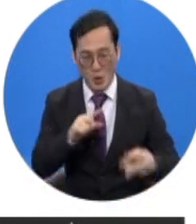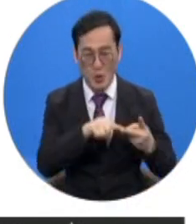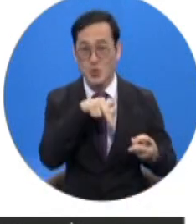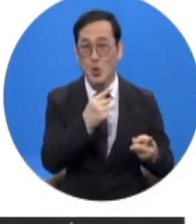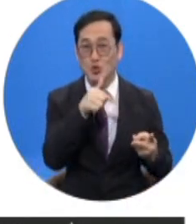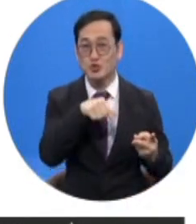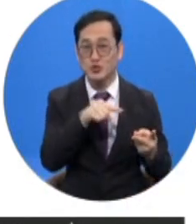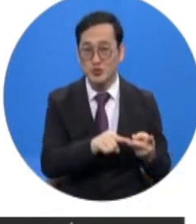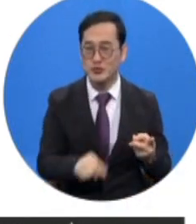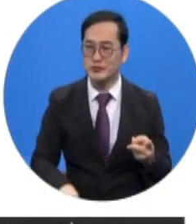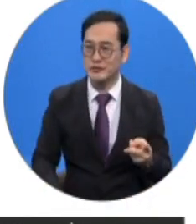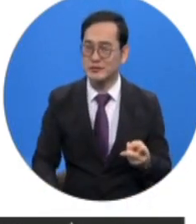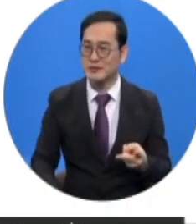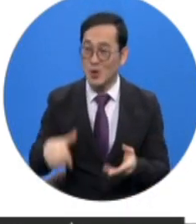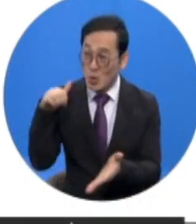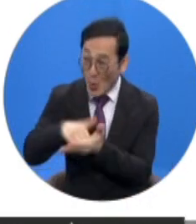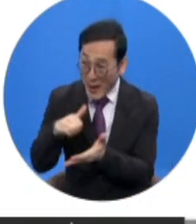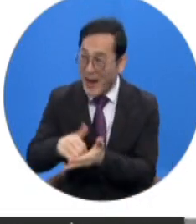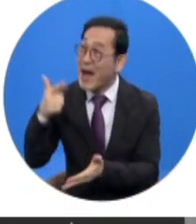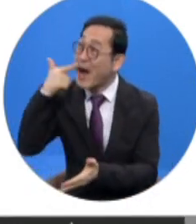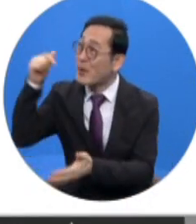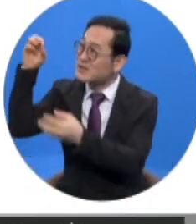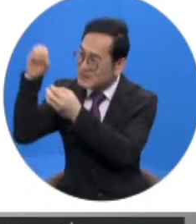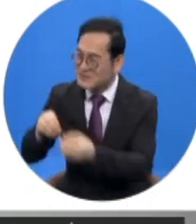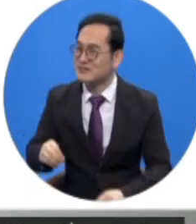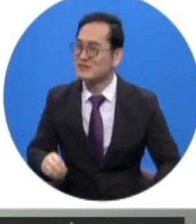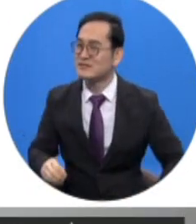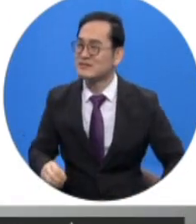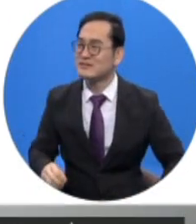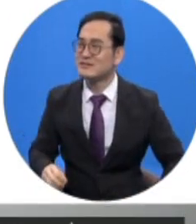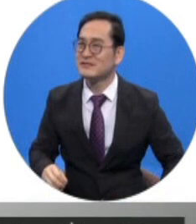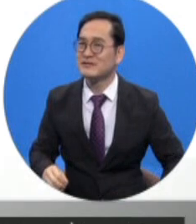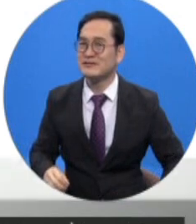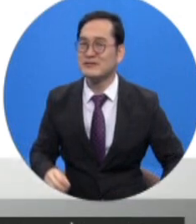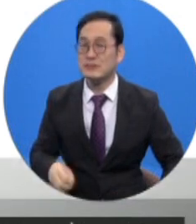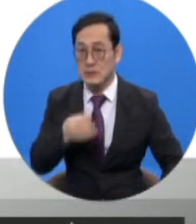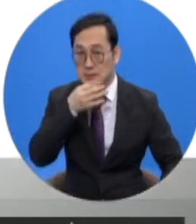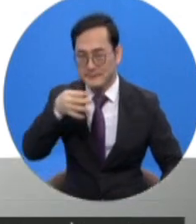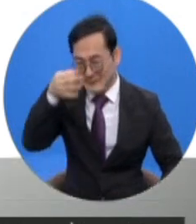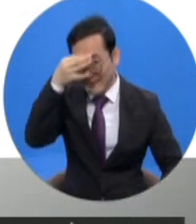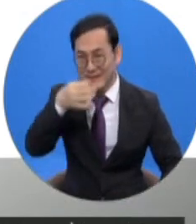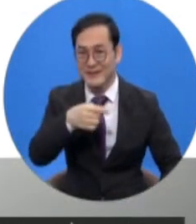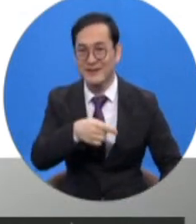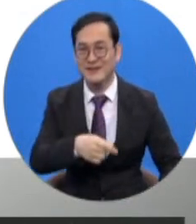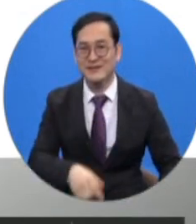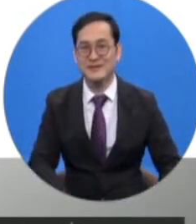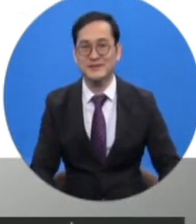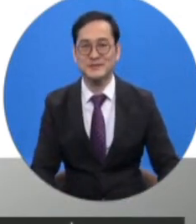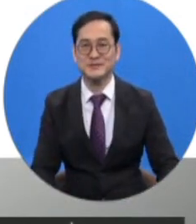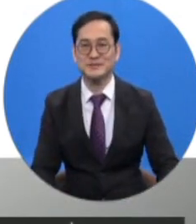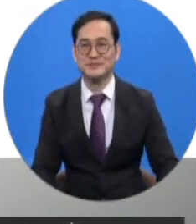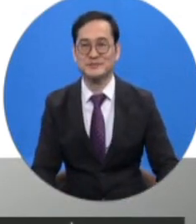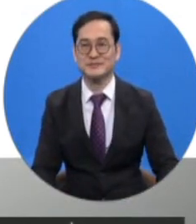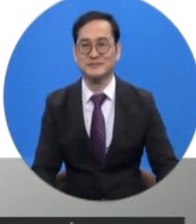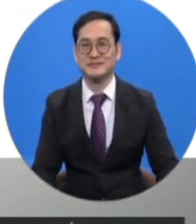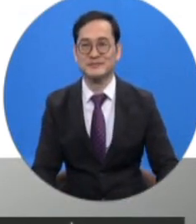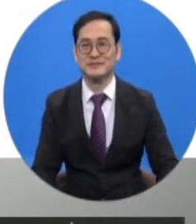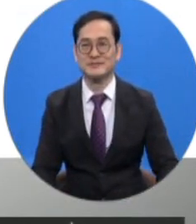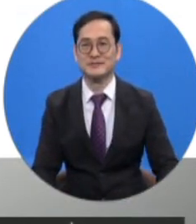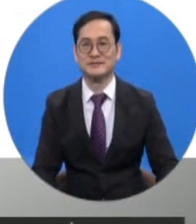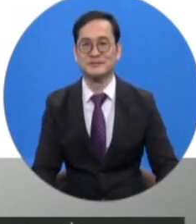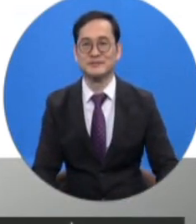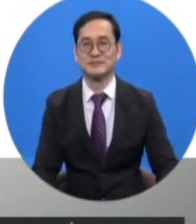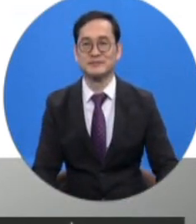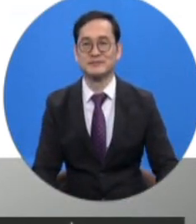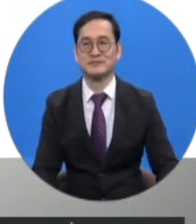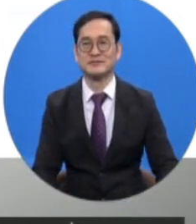또 과거 2016년에 썼던 트윗을 올렸습니다. 아버지에게 배운 대로 한다. 즉 진중권